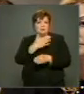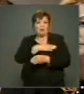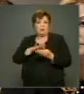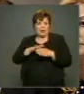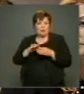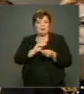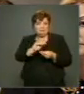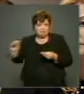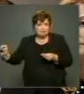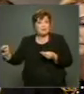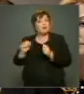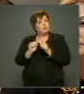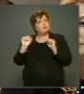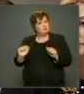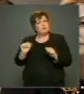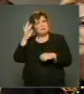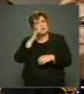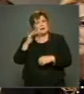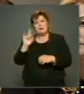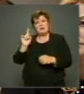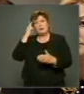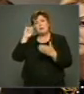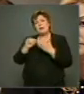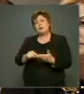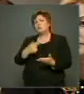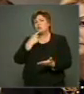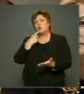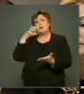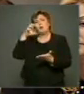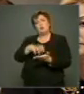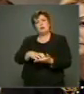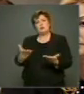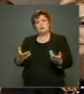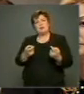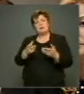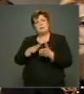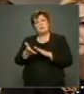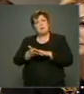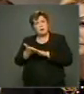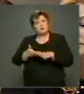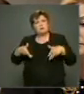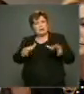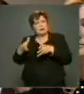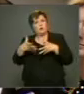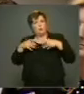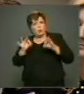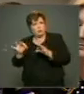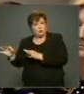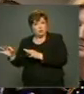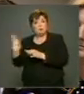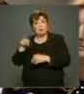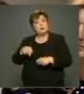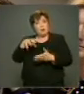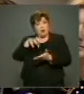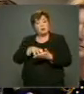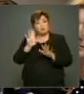on pohdittava sitä, että mikä merkitys suomalaisen yhteiskunnan kivijalkana perusväylänpidolla on, ja sitä tarvetta tämä hallitus on